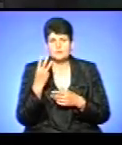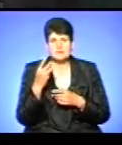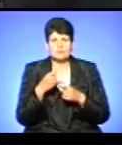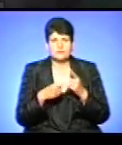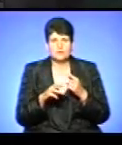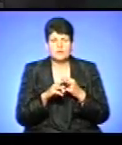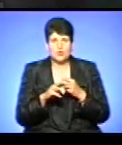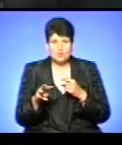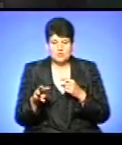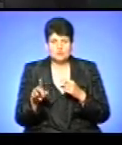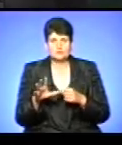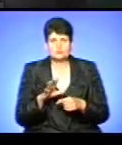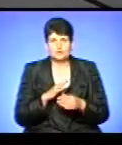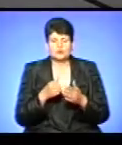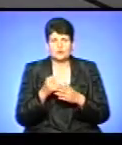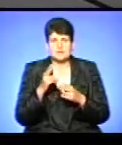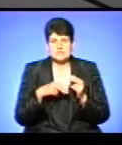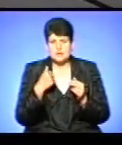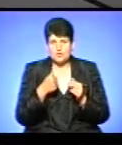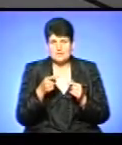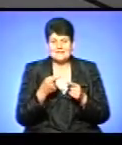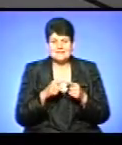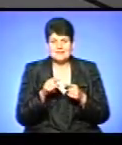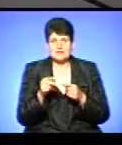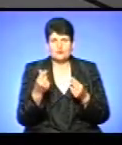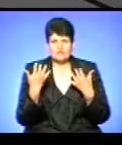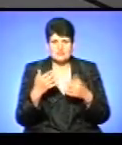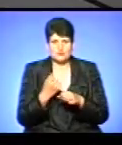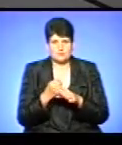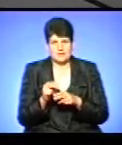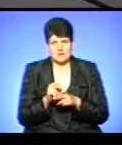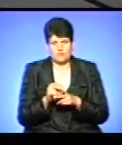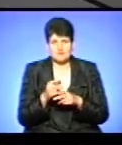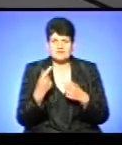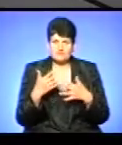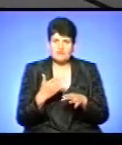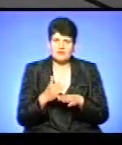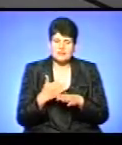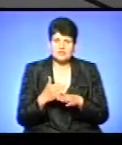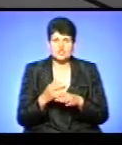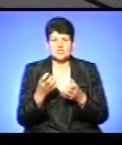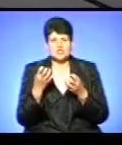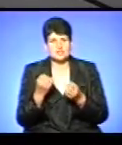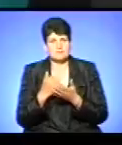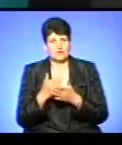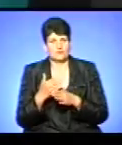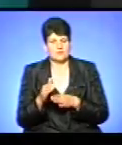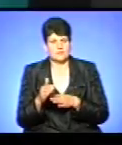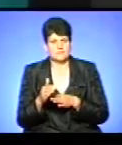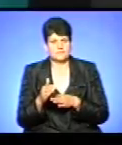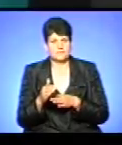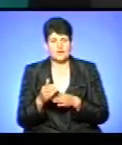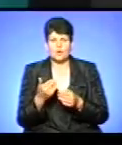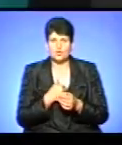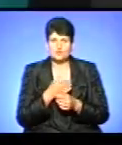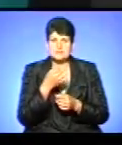мільйона, де він зазначив, що ще будуть до кінця року, це ті кошти, за які ви зробили ремонт, вони вже виділені, чи це ті, які ще мають виділити для... Спасибі за запитання.